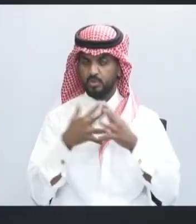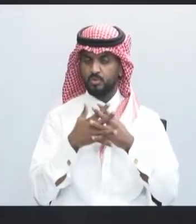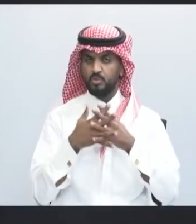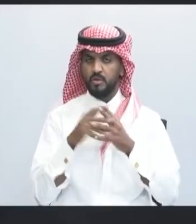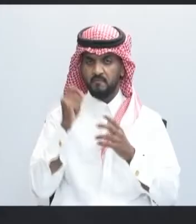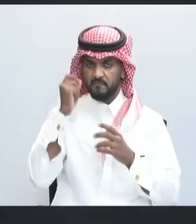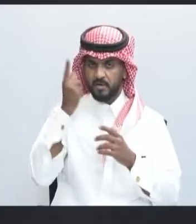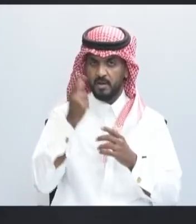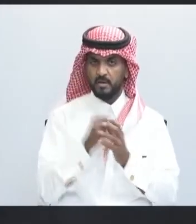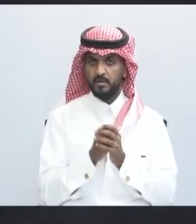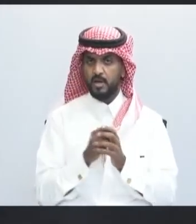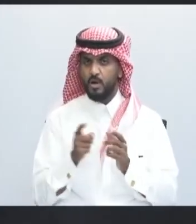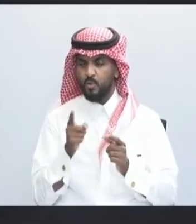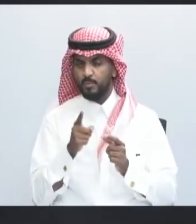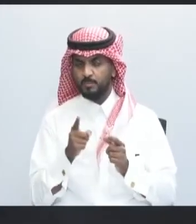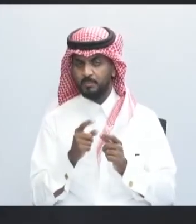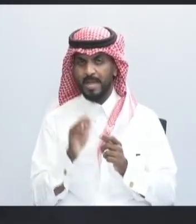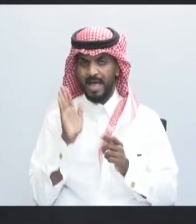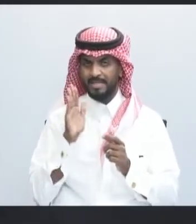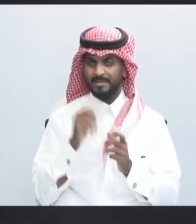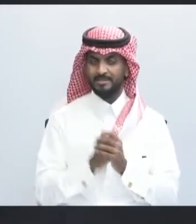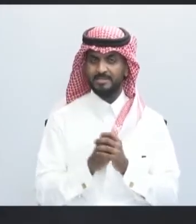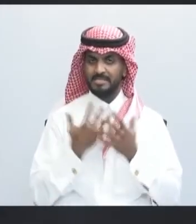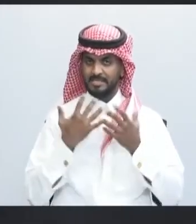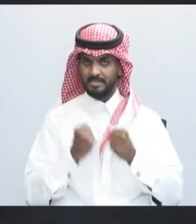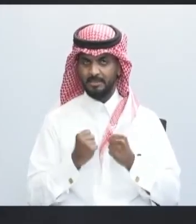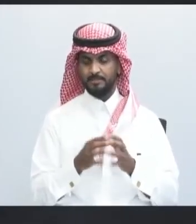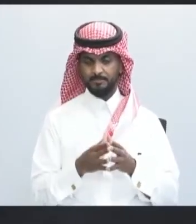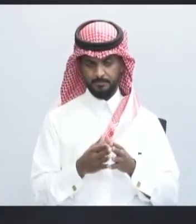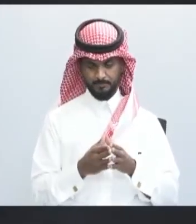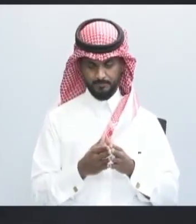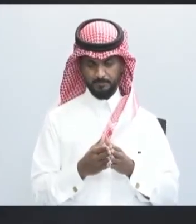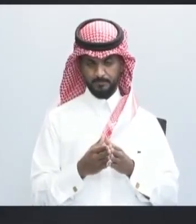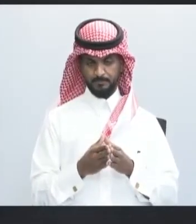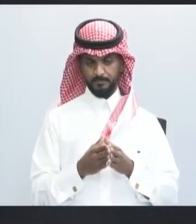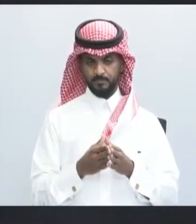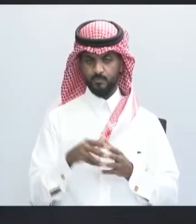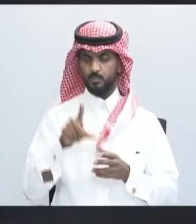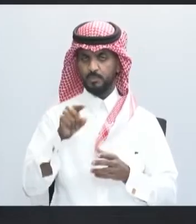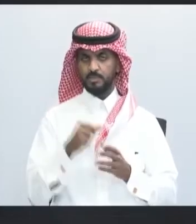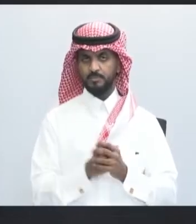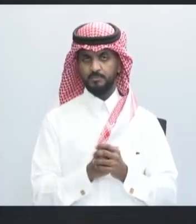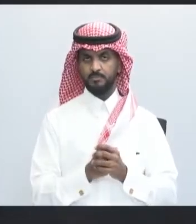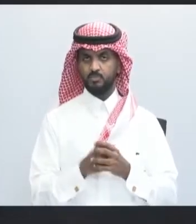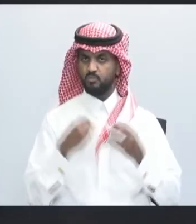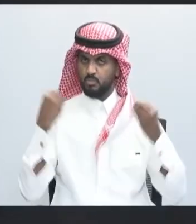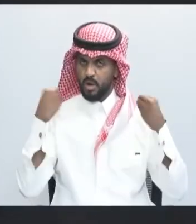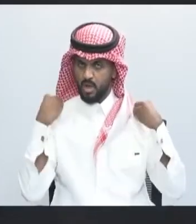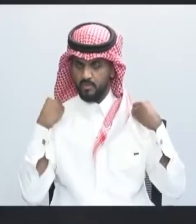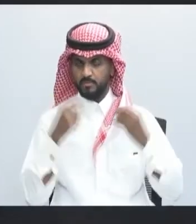افكاركم حول العادات الصحيه ضائعون ممارسه الرياضه